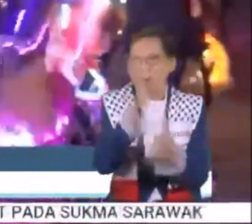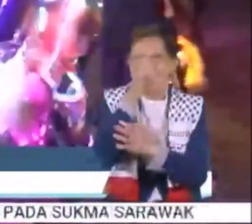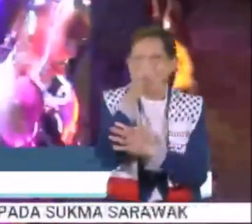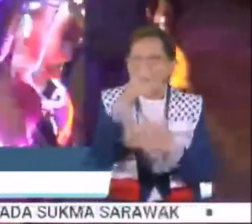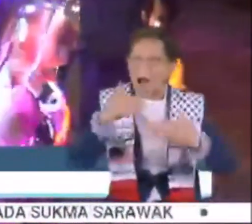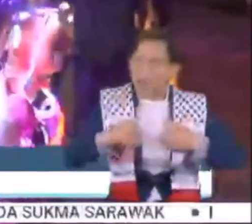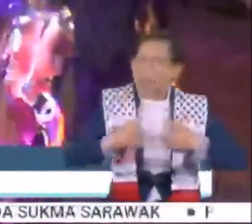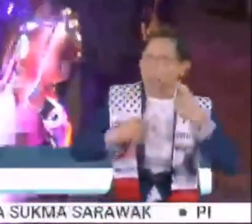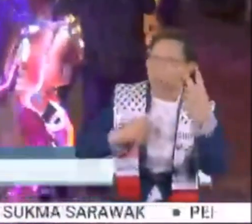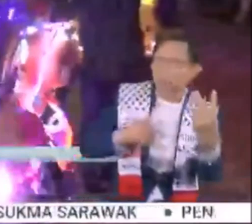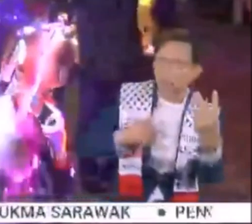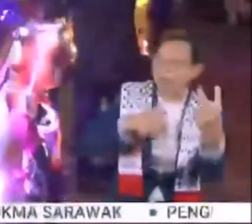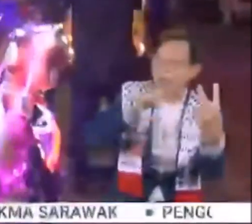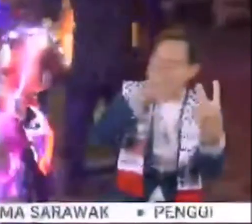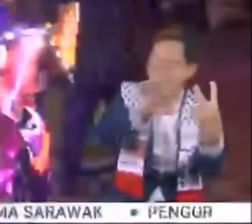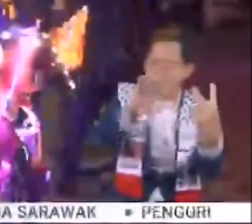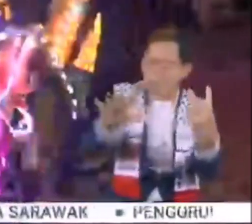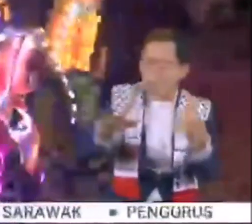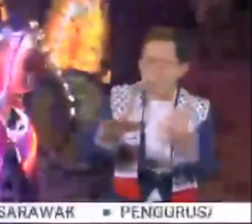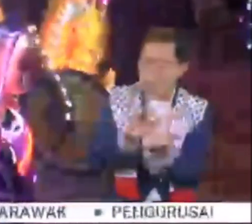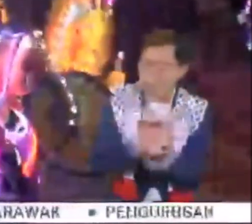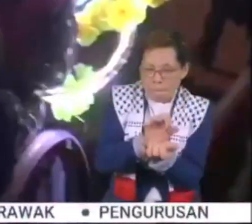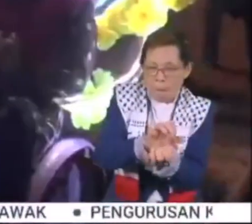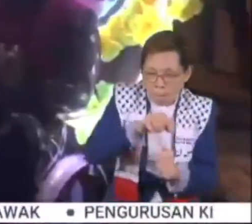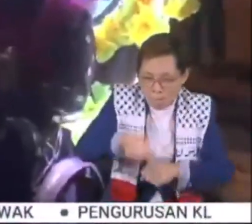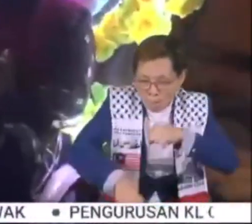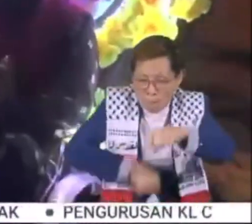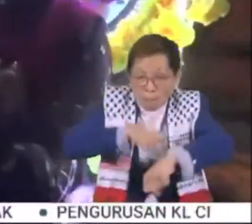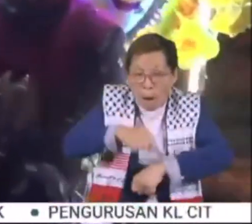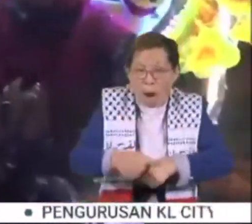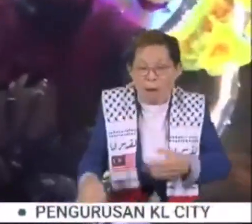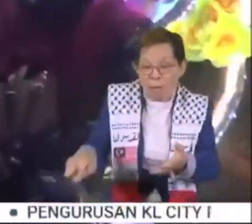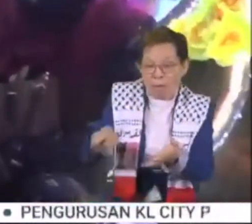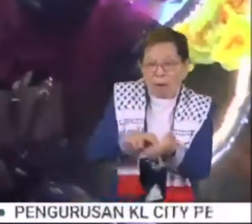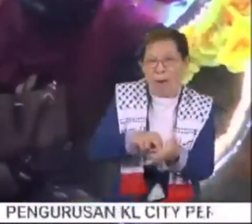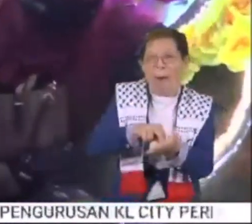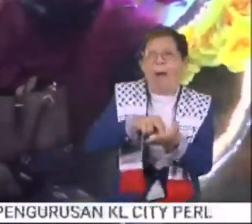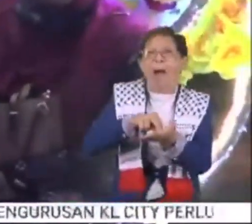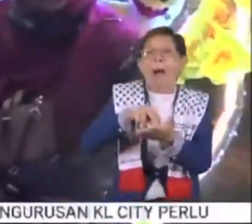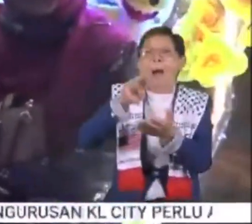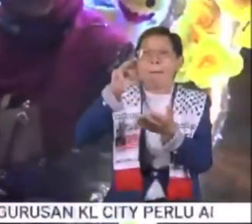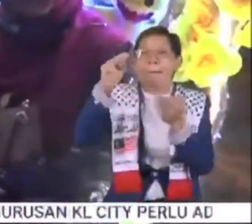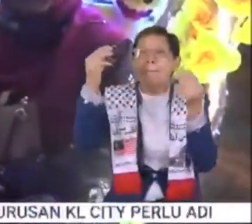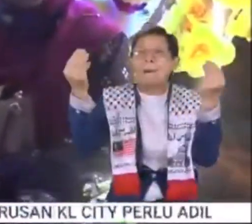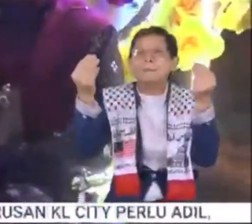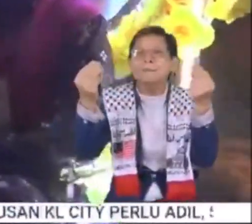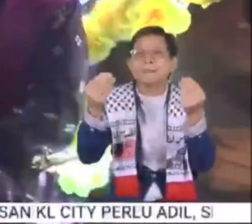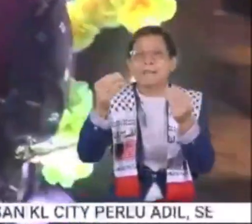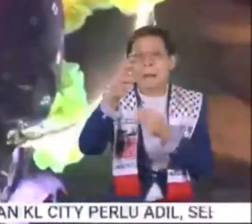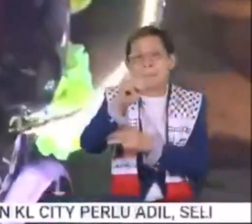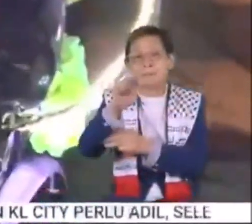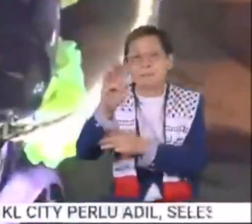Melaka mempunyai 255 penarik beca yang berdaftar dengan Majlis Bandaraya Melaka Bersejarah.